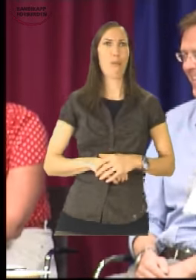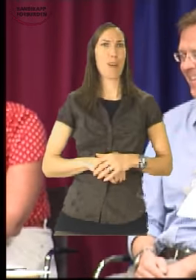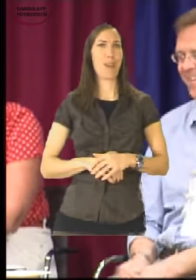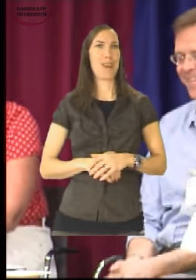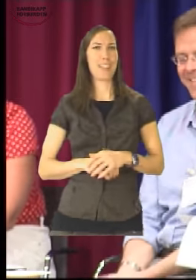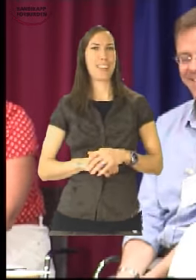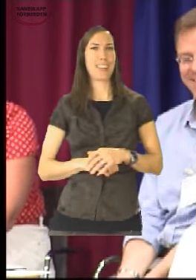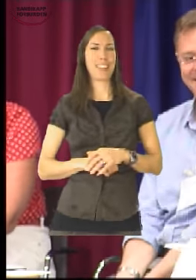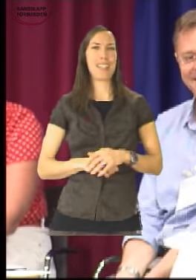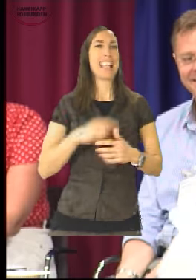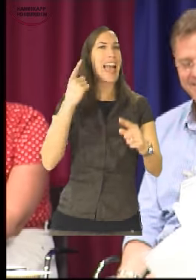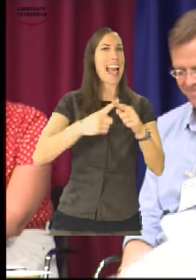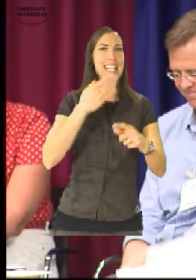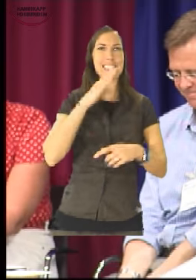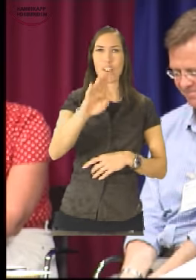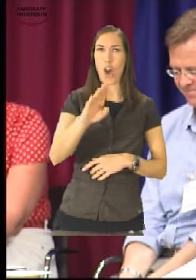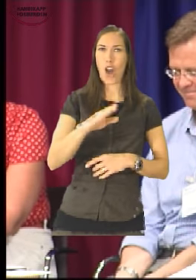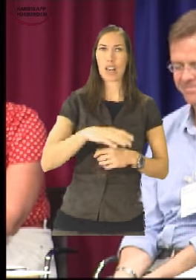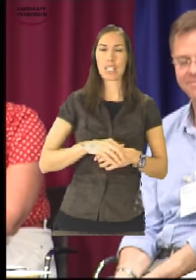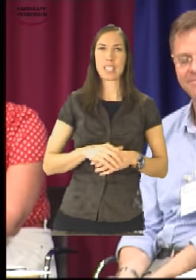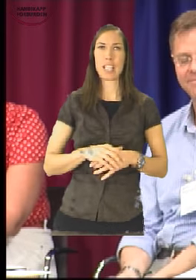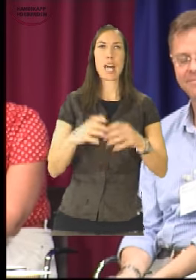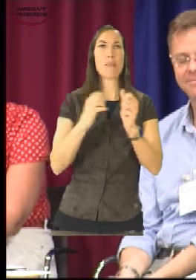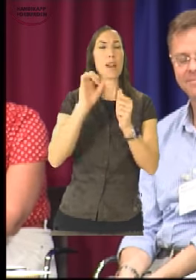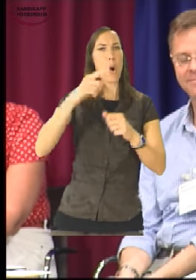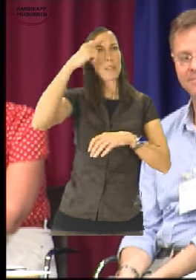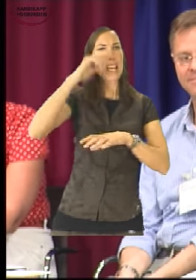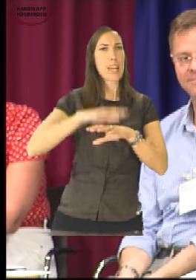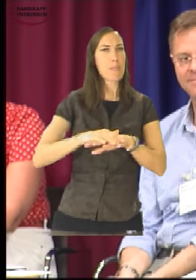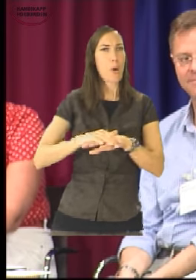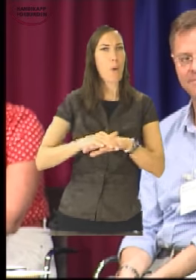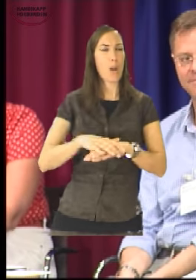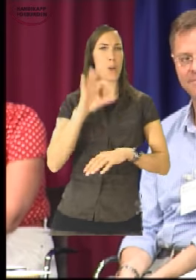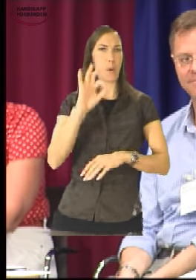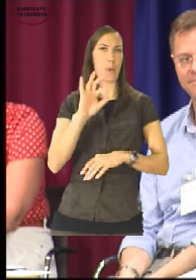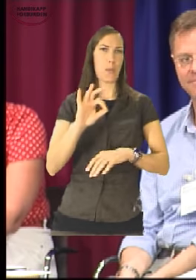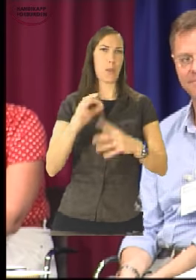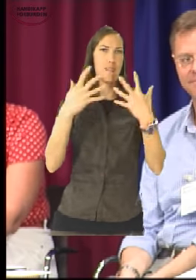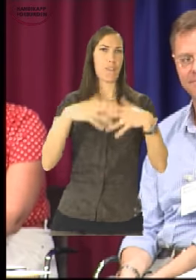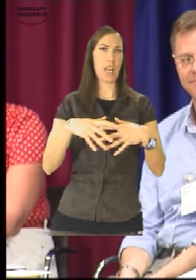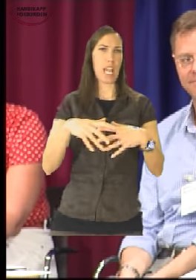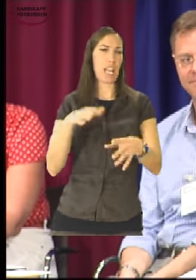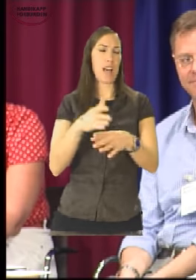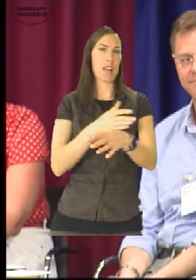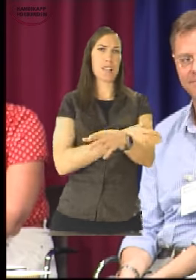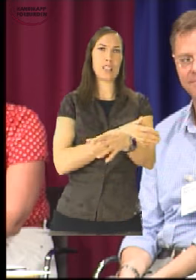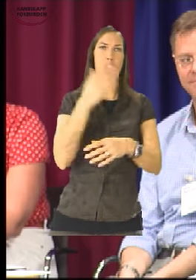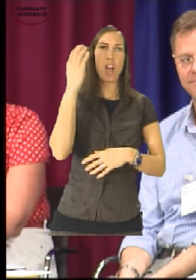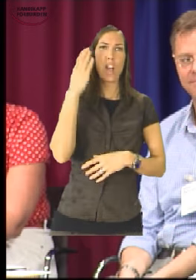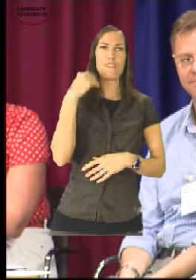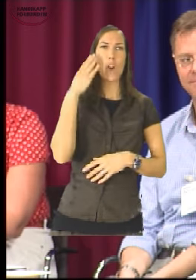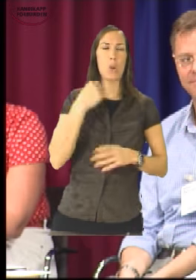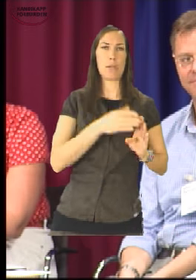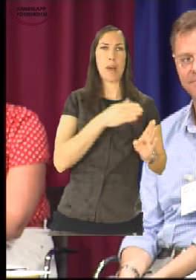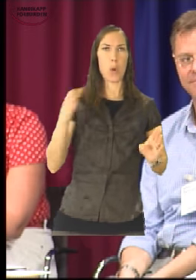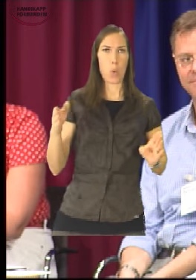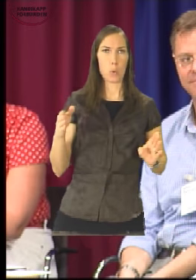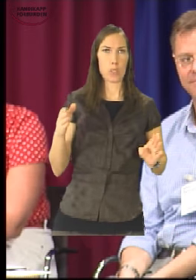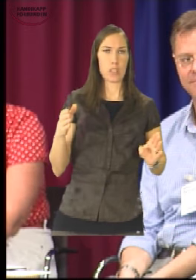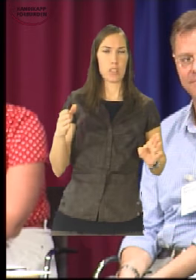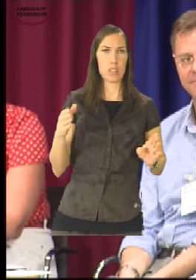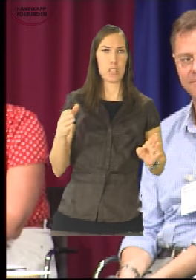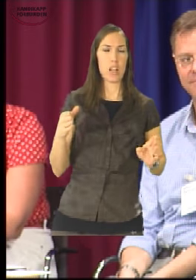Okej. Med ett enkelt svar. Nej, men man kan, om man tänker på hur det har varit tidigare period, då